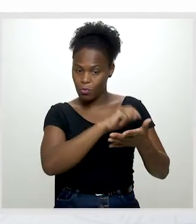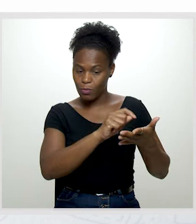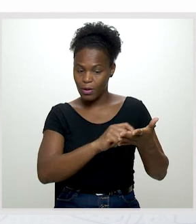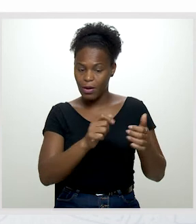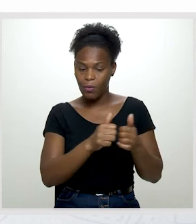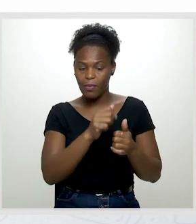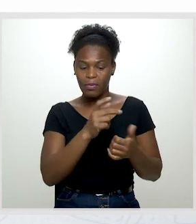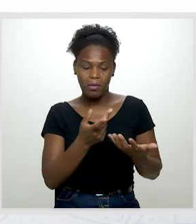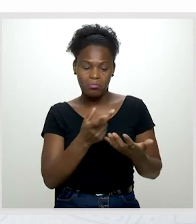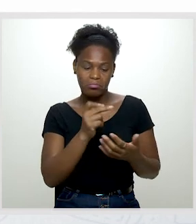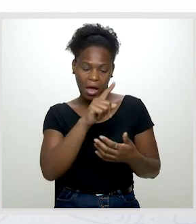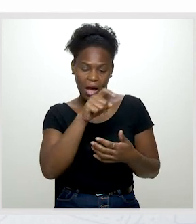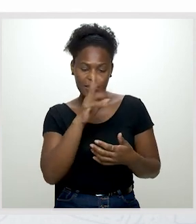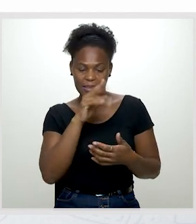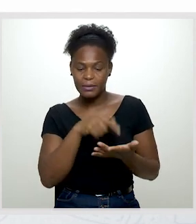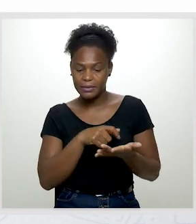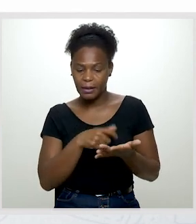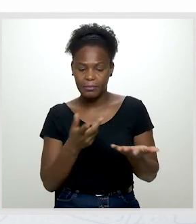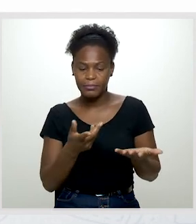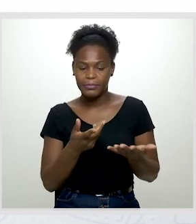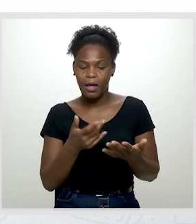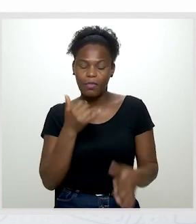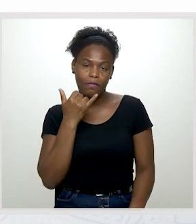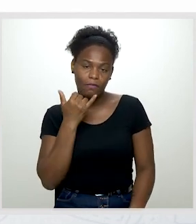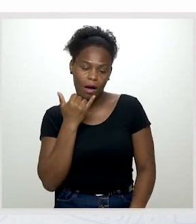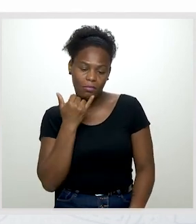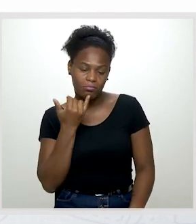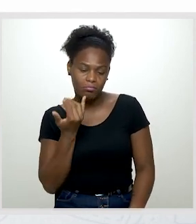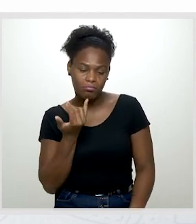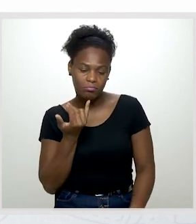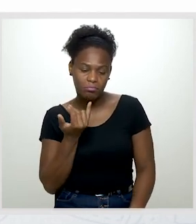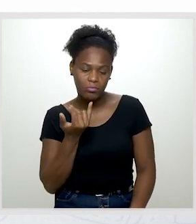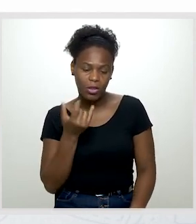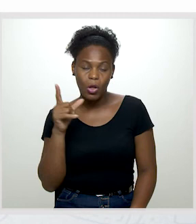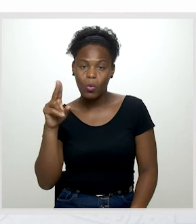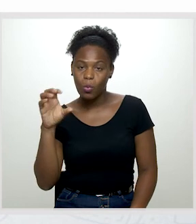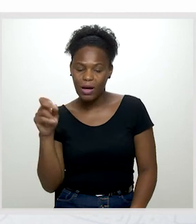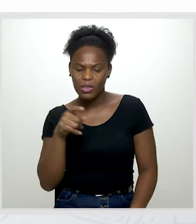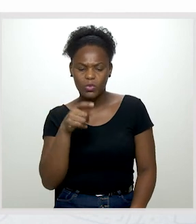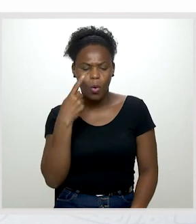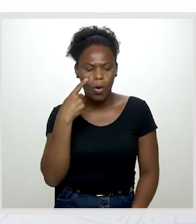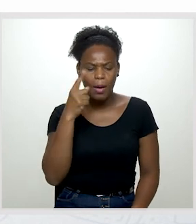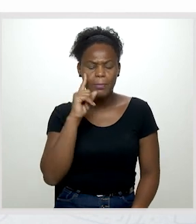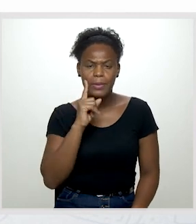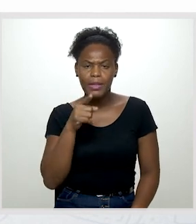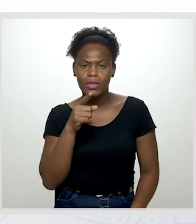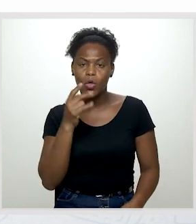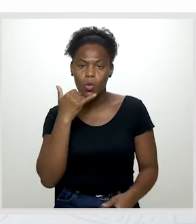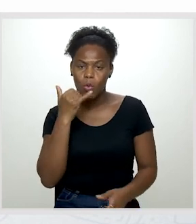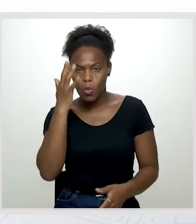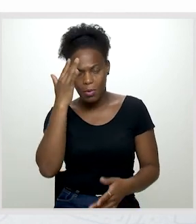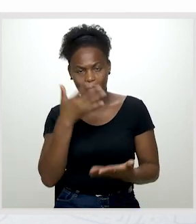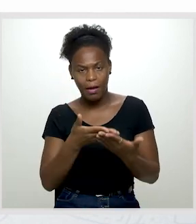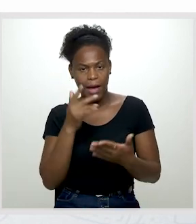phrases avec A si nécessaire. On téléphone Lucas, tu connais cette fille, tu donneras ton